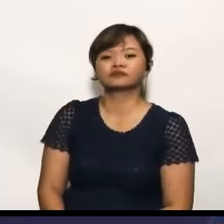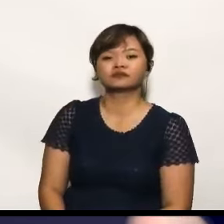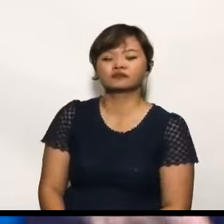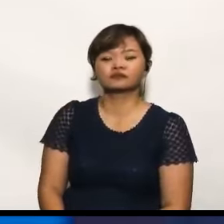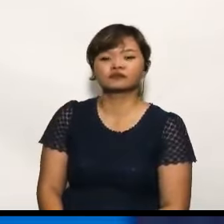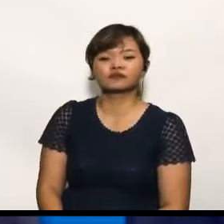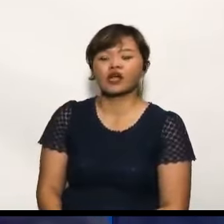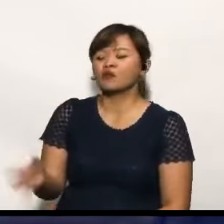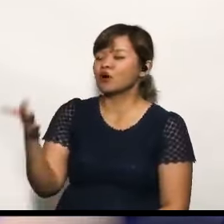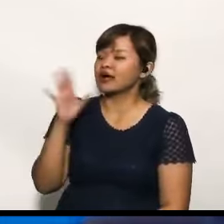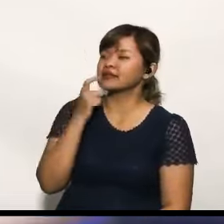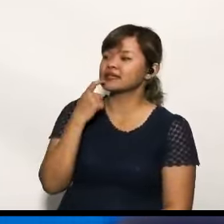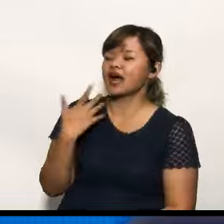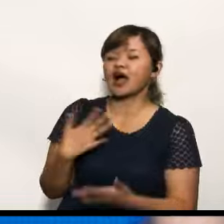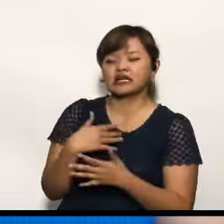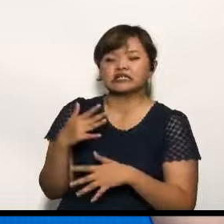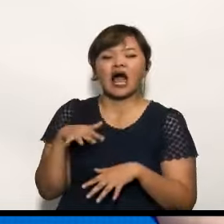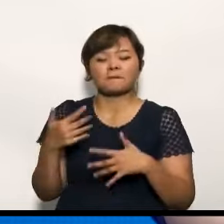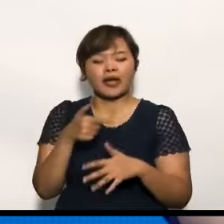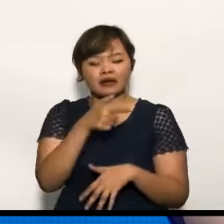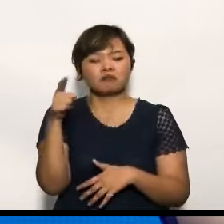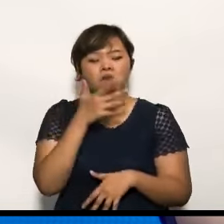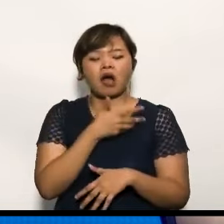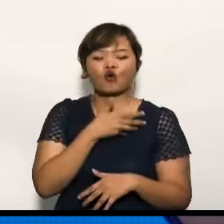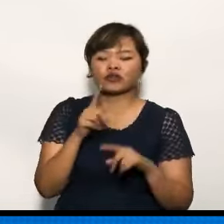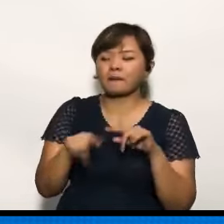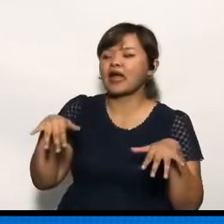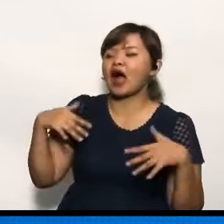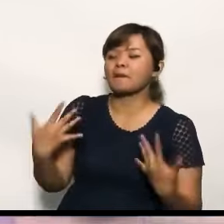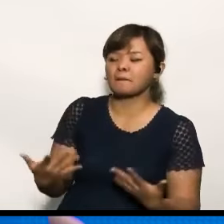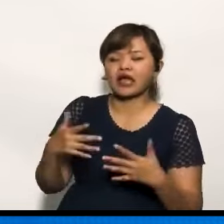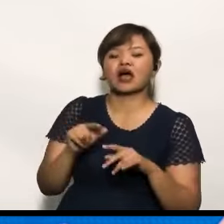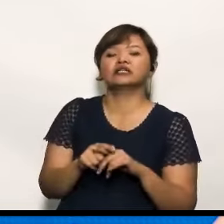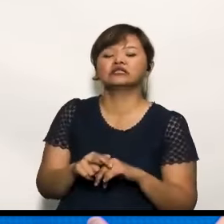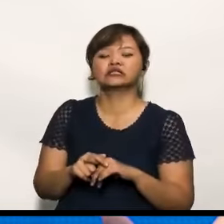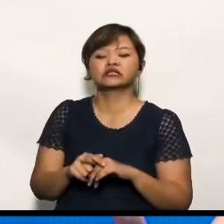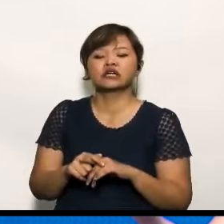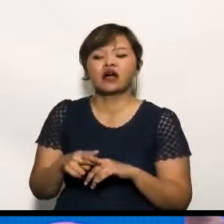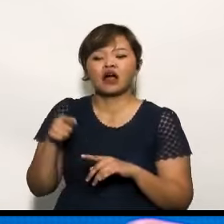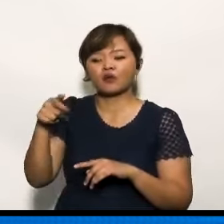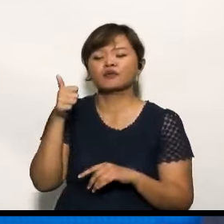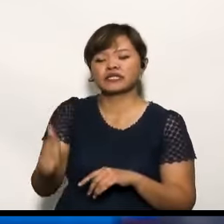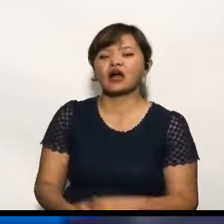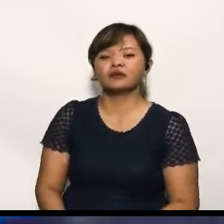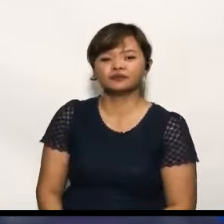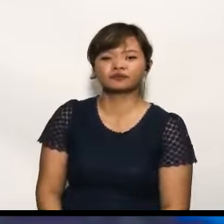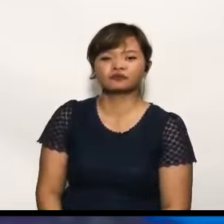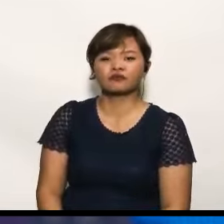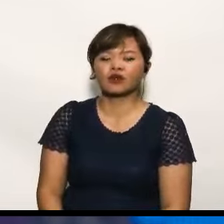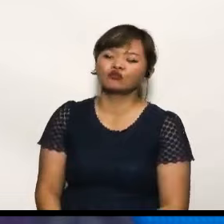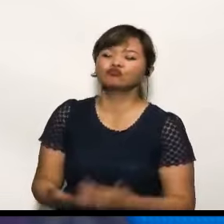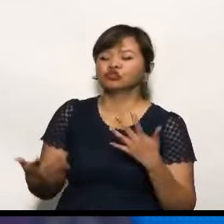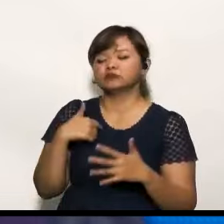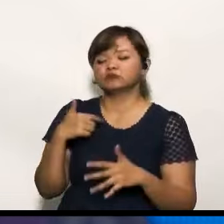It's not about what they want, it's about what I can. Karena I ini terbatas. Orangnya sih maunya